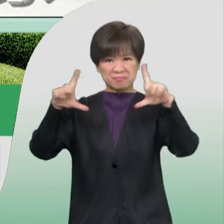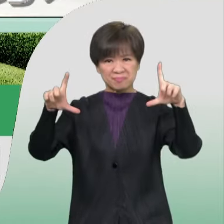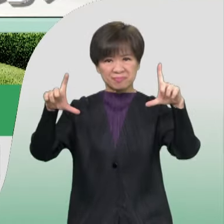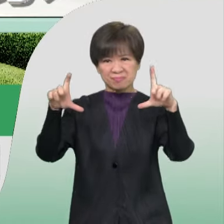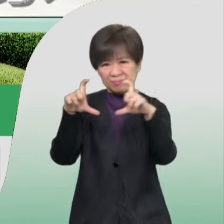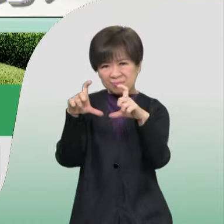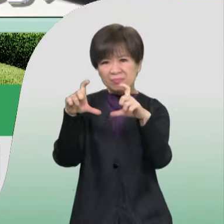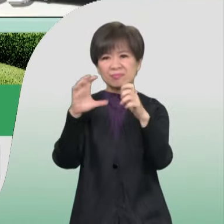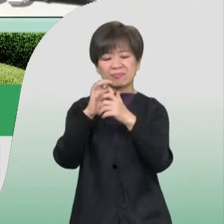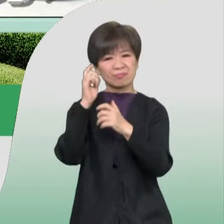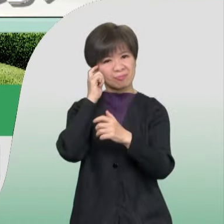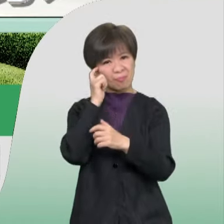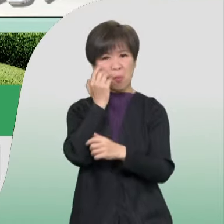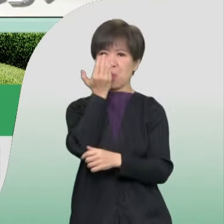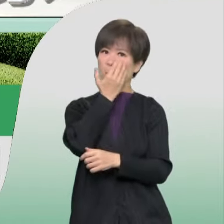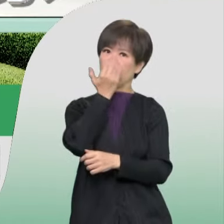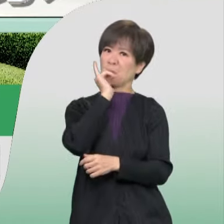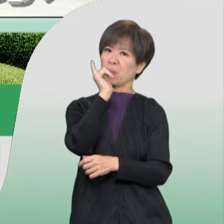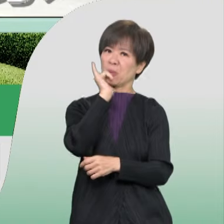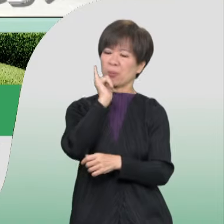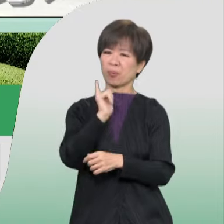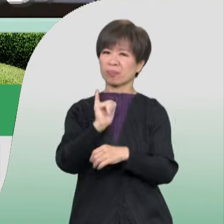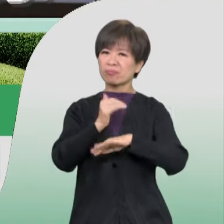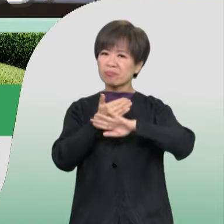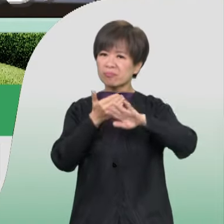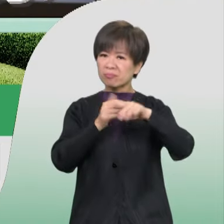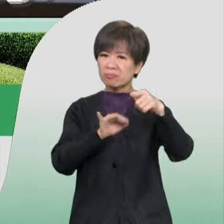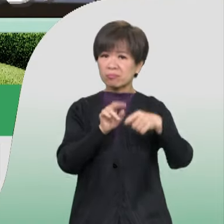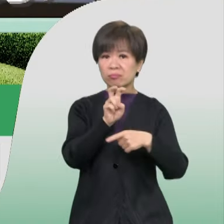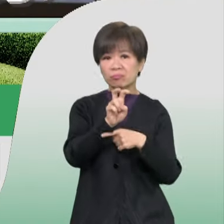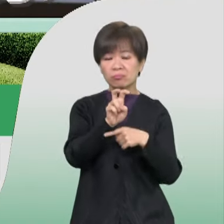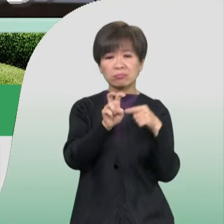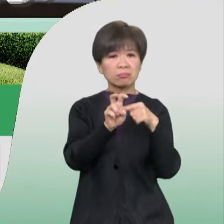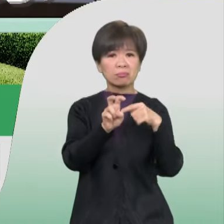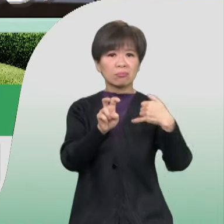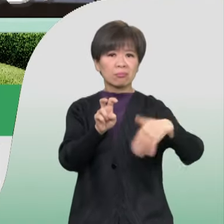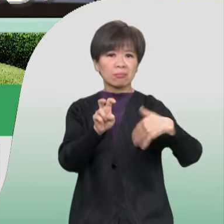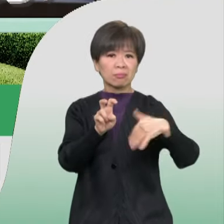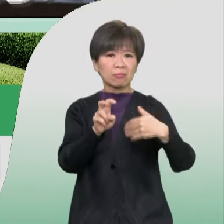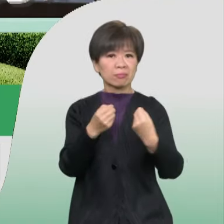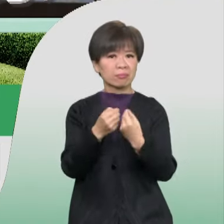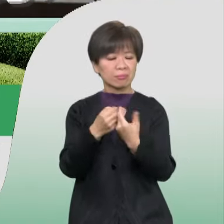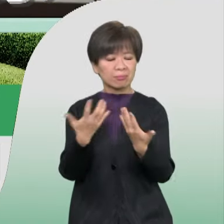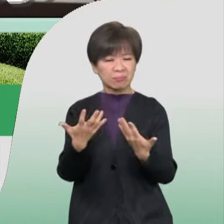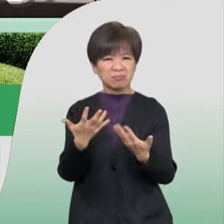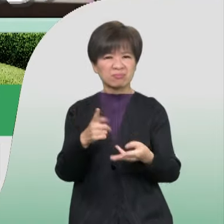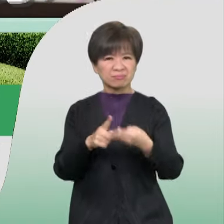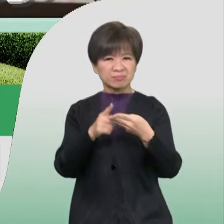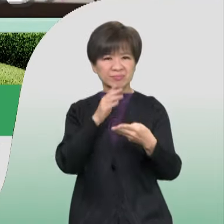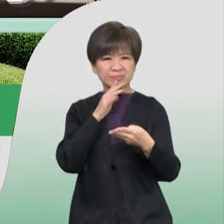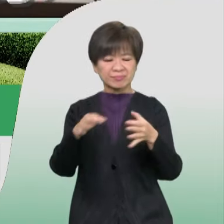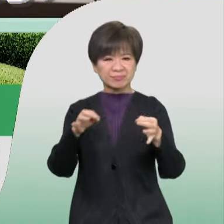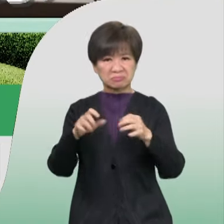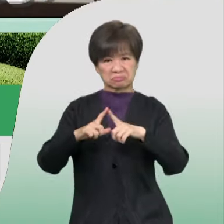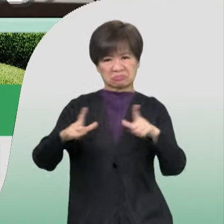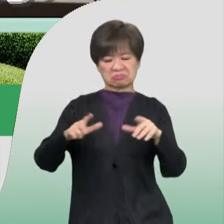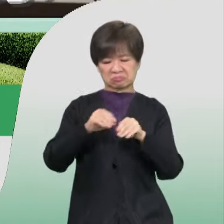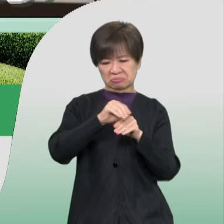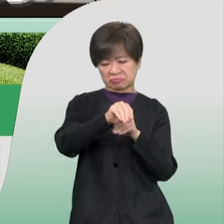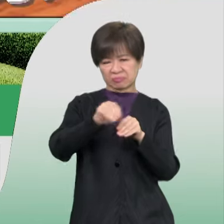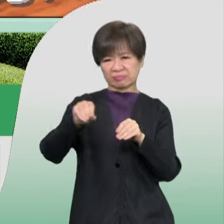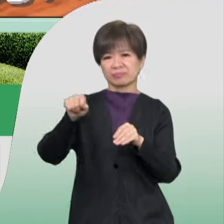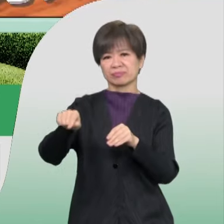肯定始终入桂山。眼下村头的粮商很忙入桂山的扛棒，主要都是点做经